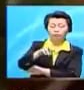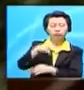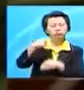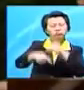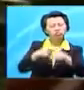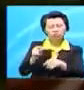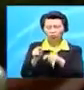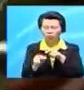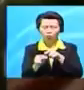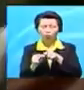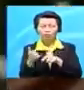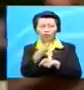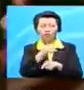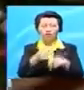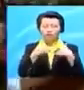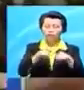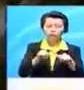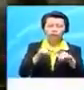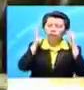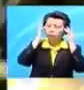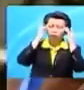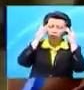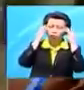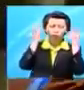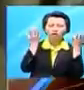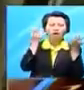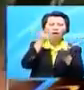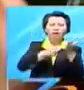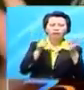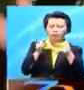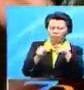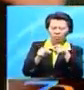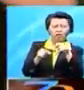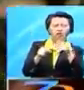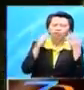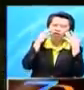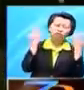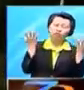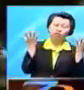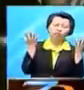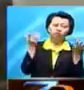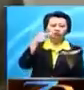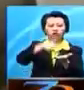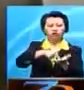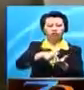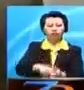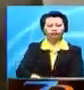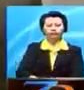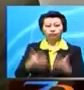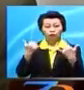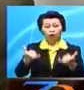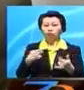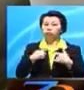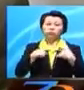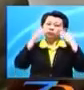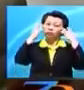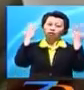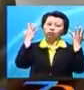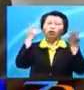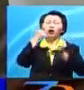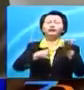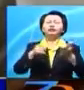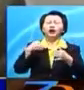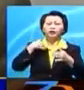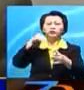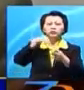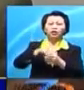pemacu pena serta masih tidak tahu apa isi kandungan pemacu berkenaan. Masa sekarang kita sendiri pun tak tahu apa yang sebenarnya